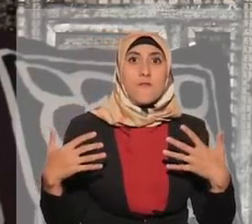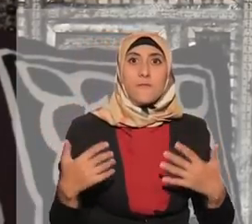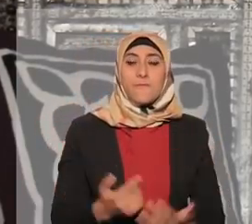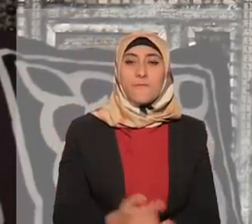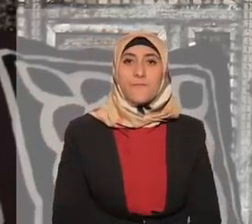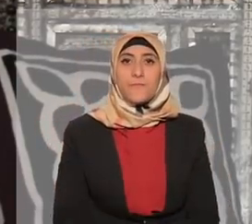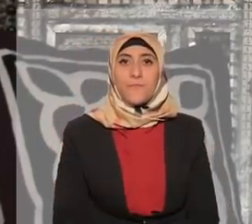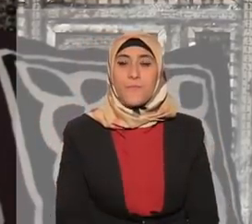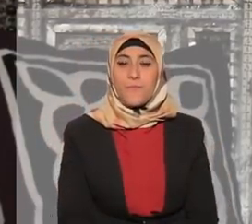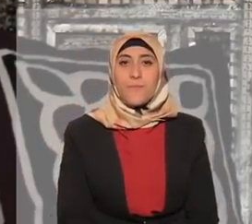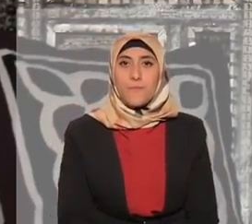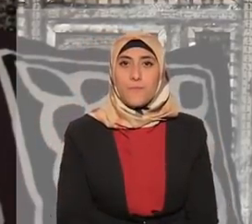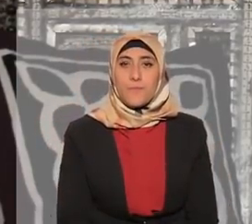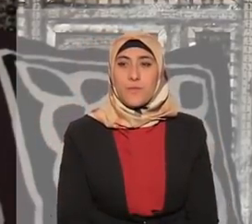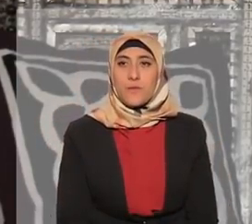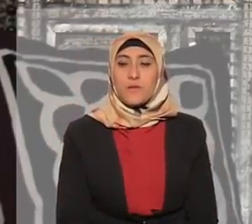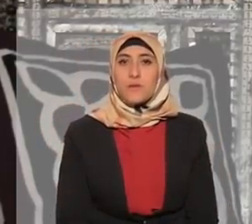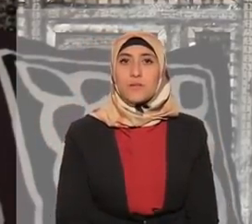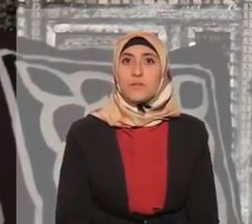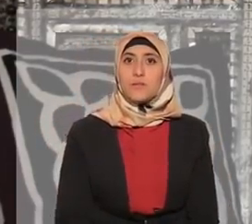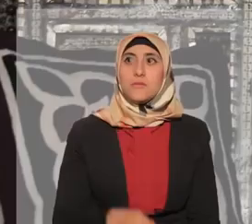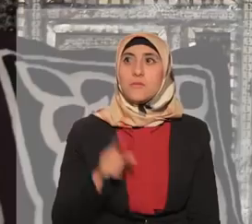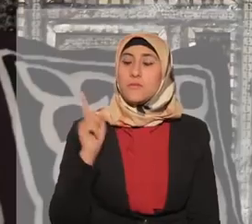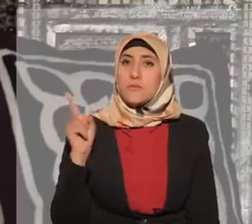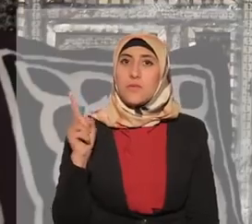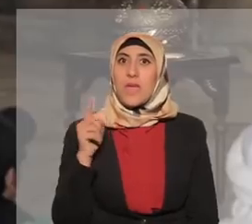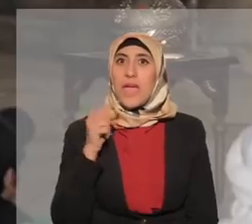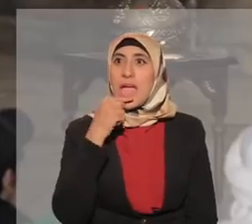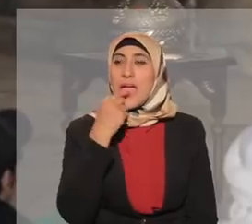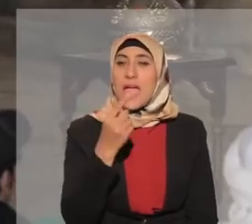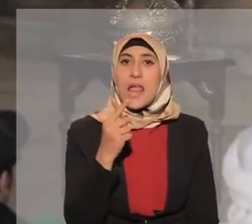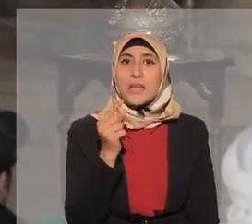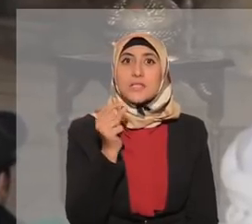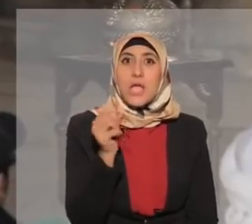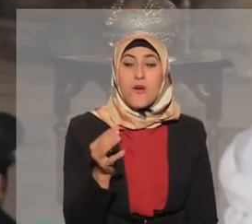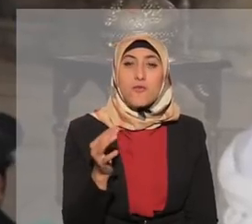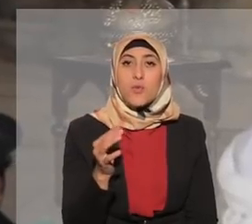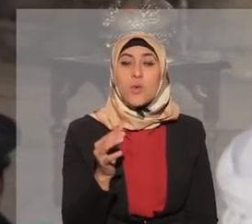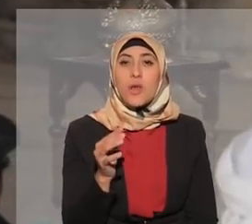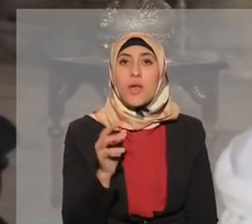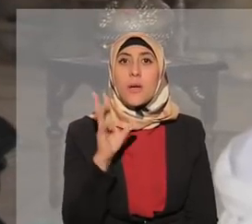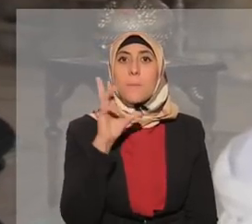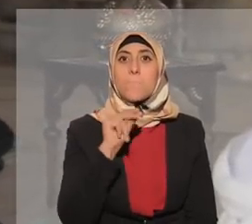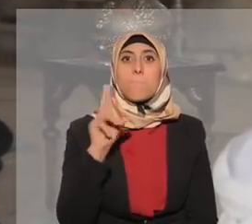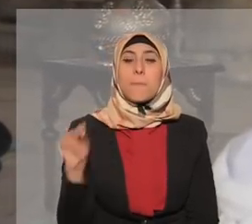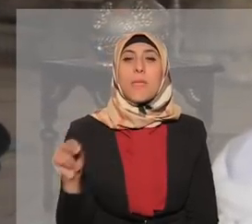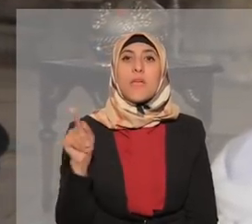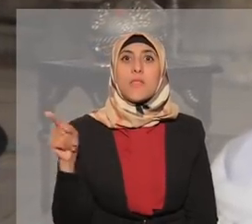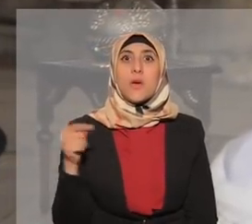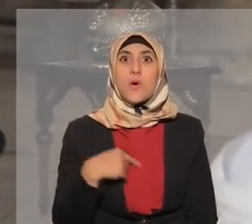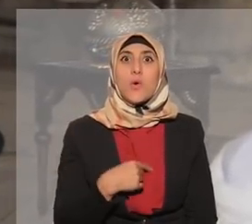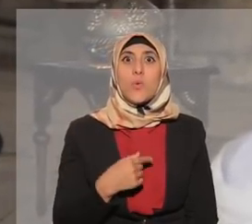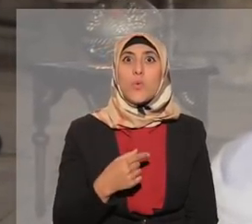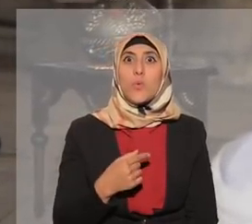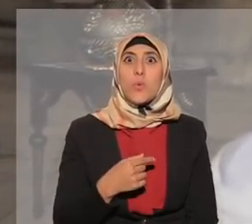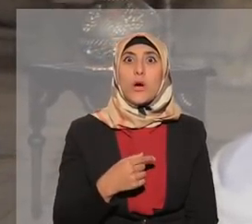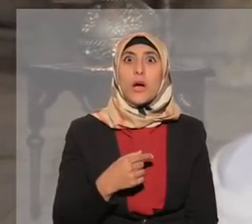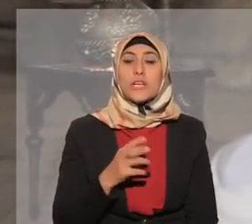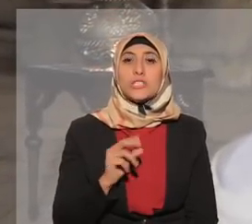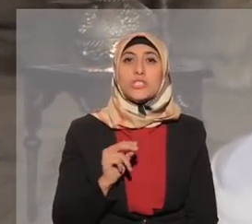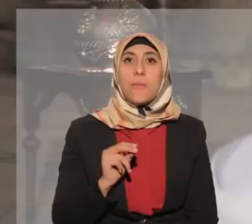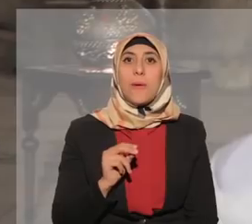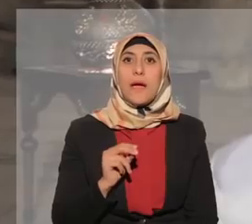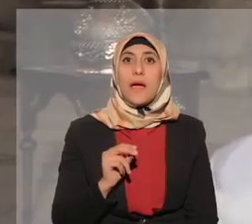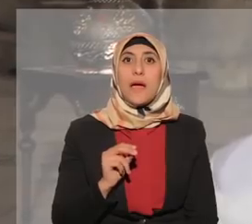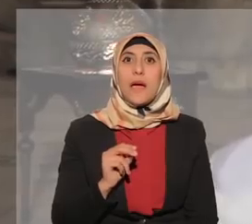الثوري، أن قول سيدنا الثوري أستغفر الله في هذه الحالة دليل على أنه قد تربع على